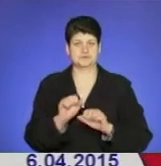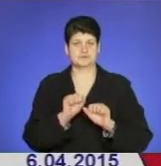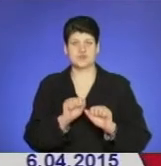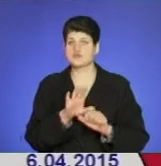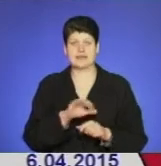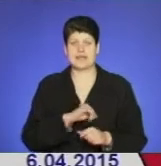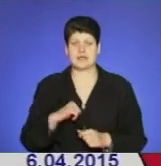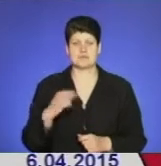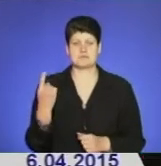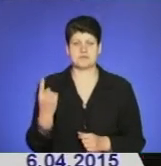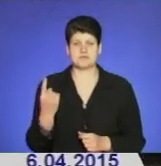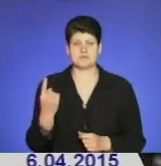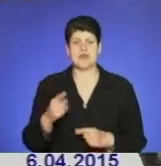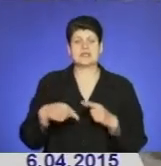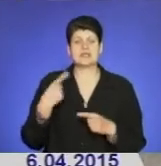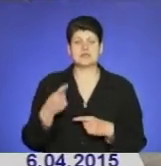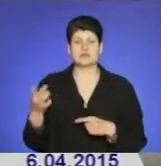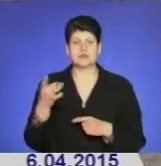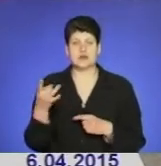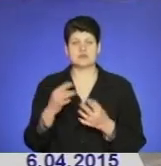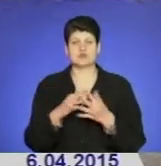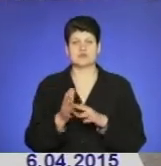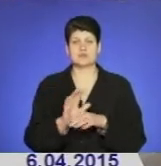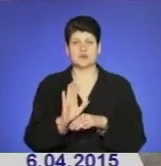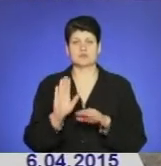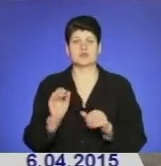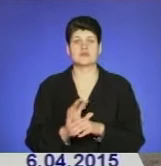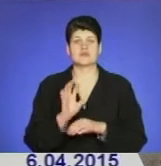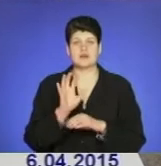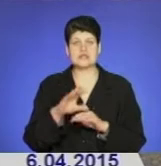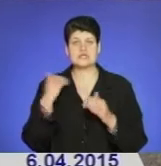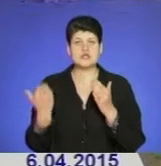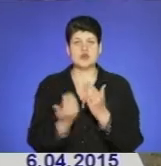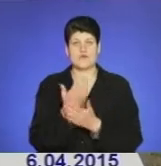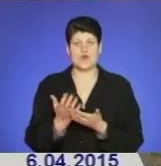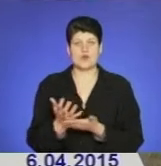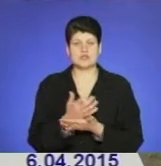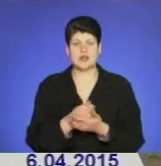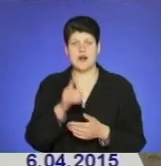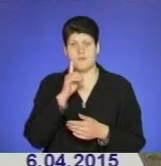самі. Наступного разу аграрії відправлятимуть продукцію з нового урожаю,